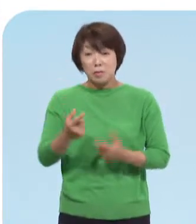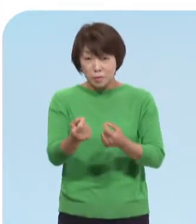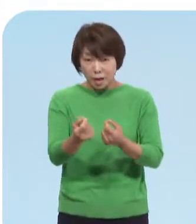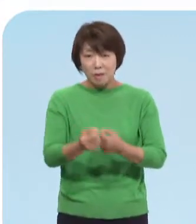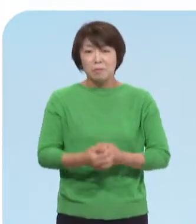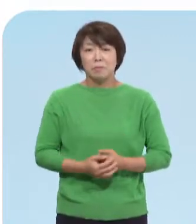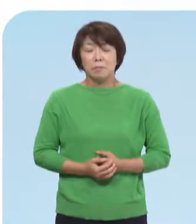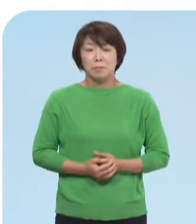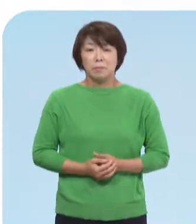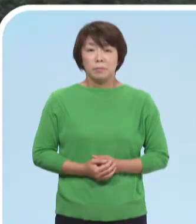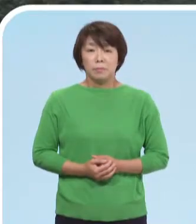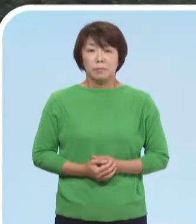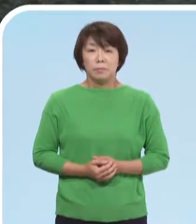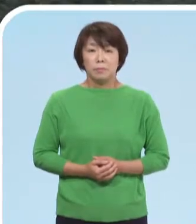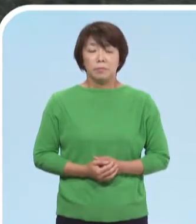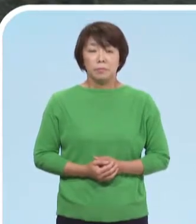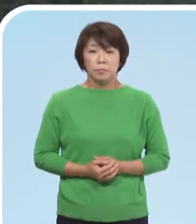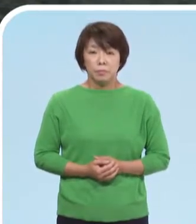きそうですね。